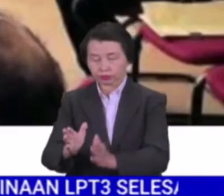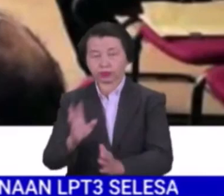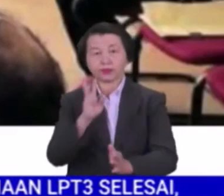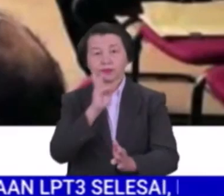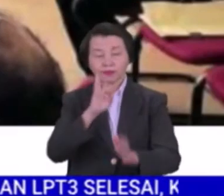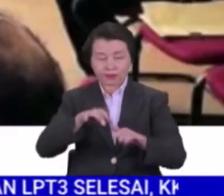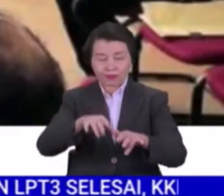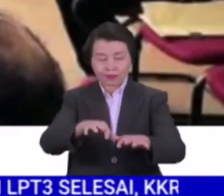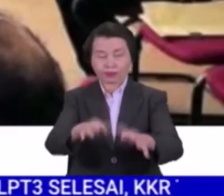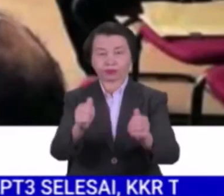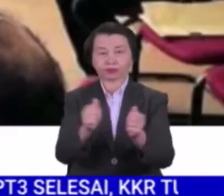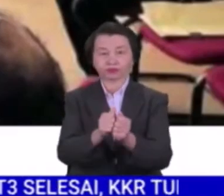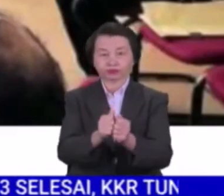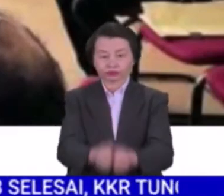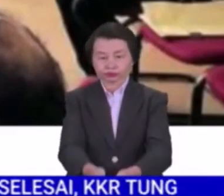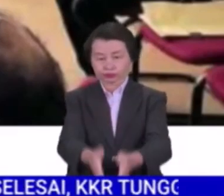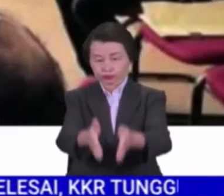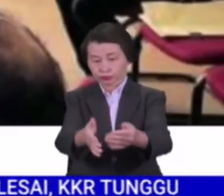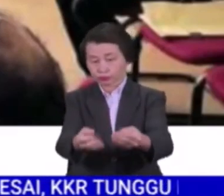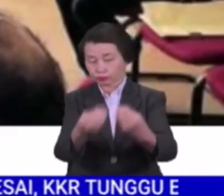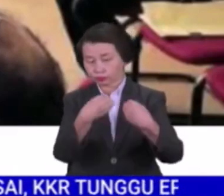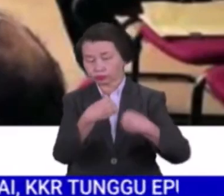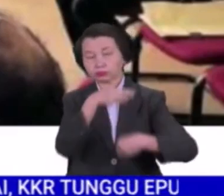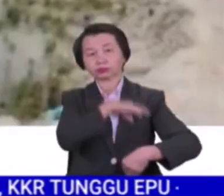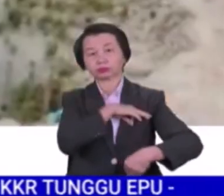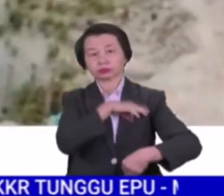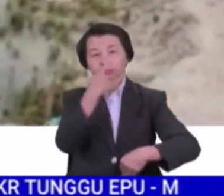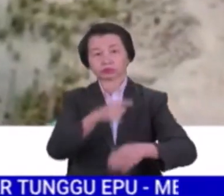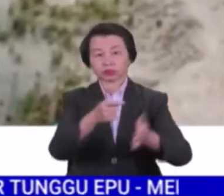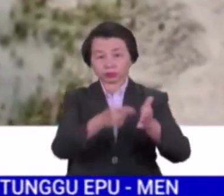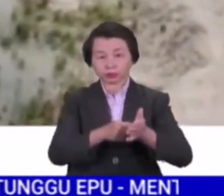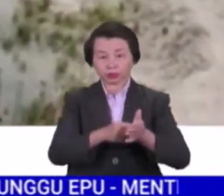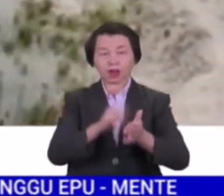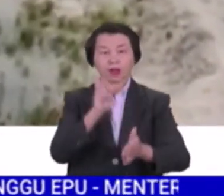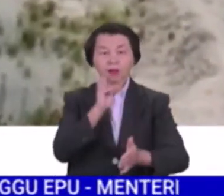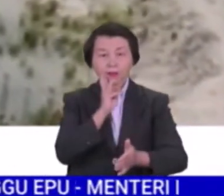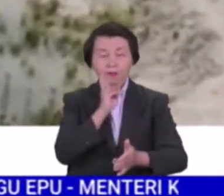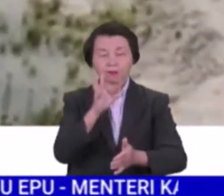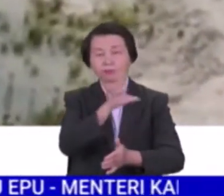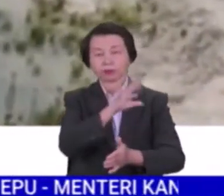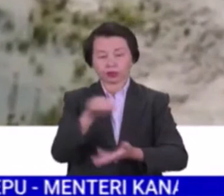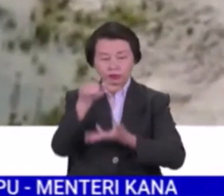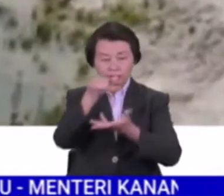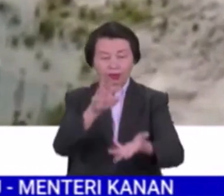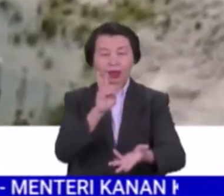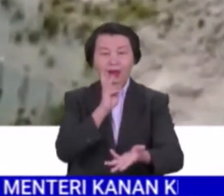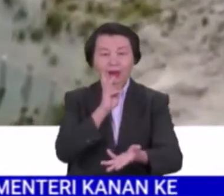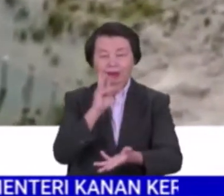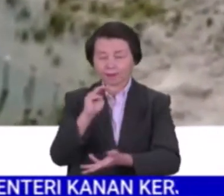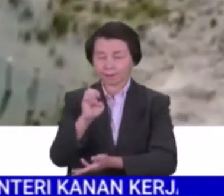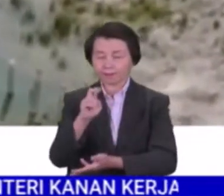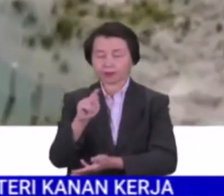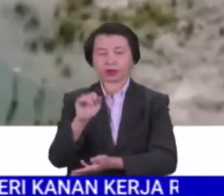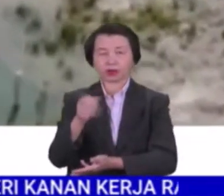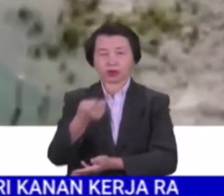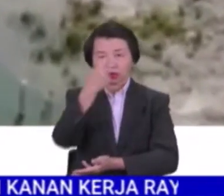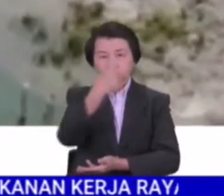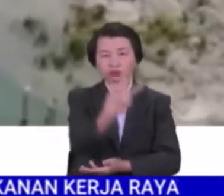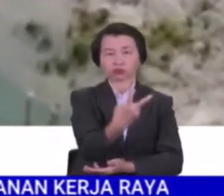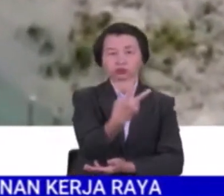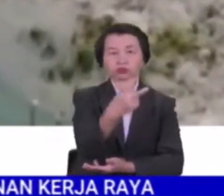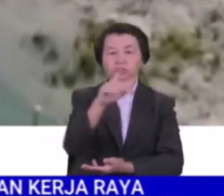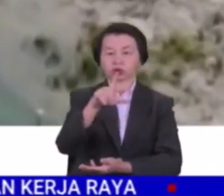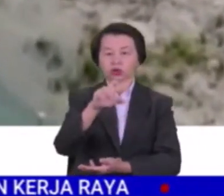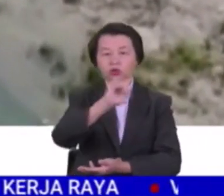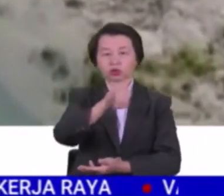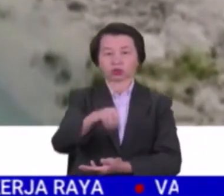perairan terus hal ini juga dapat memberi manfaat bagi keperluan sumber air dan bekalan air mentah kepada duology